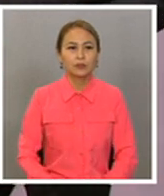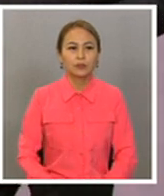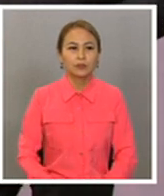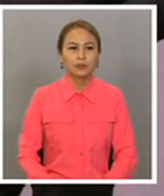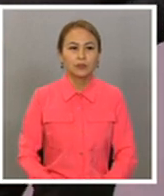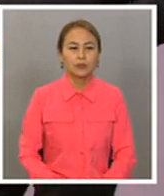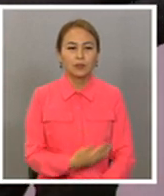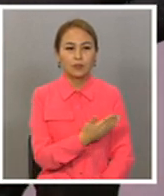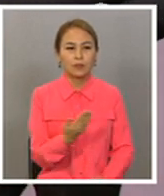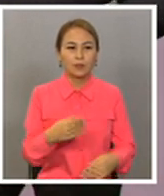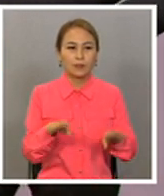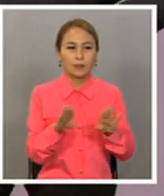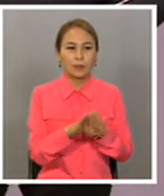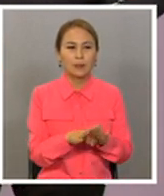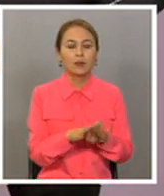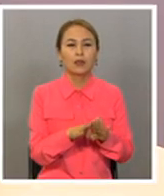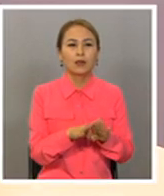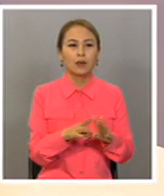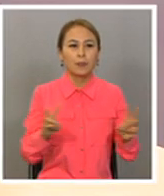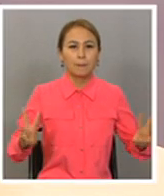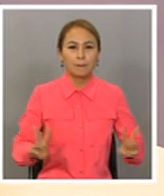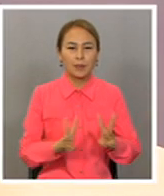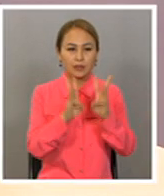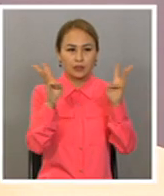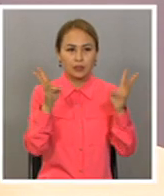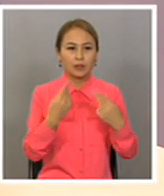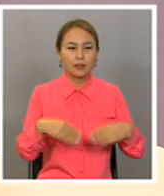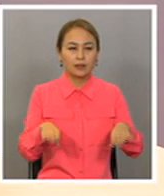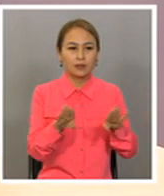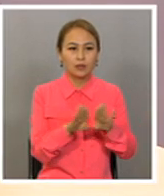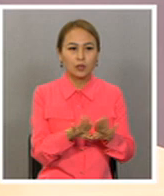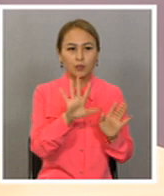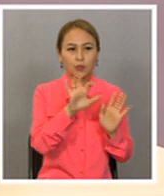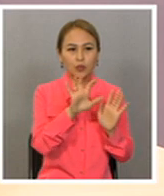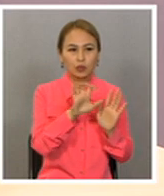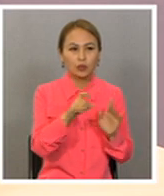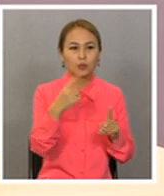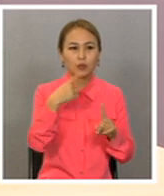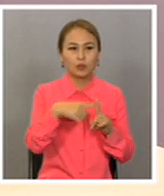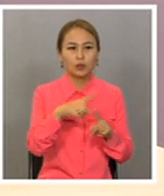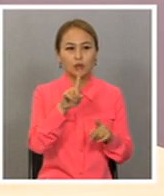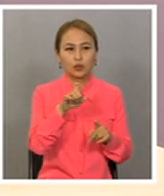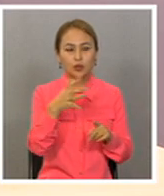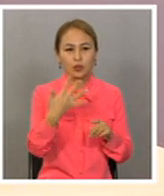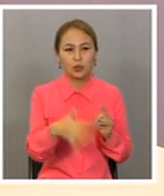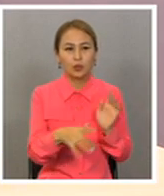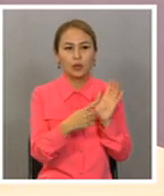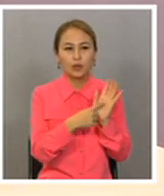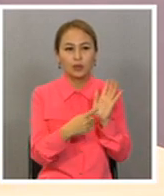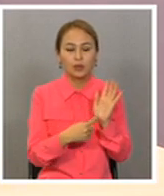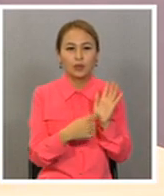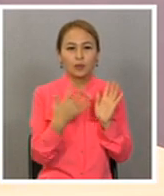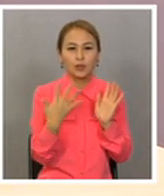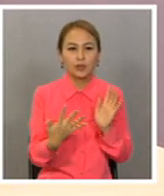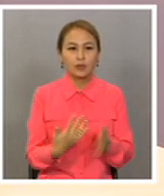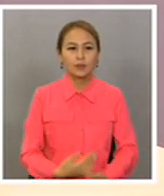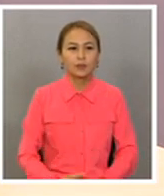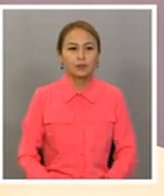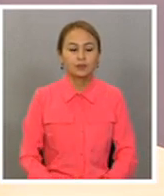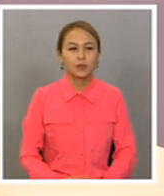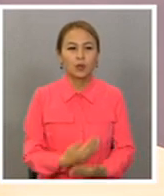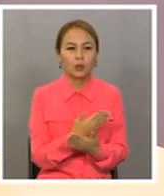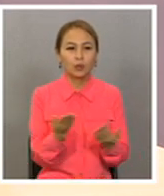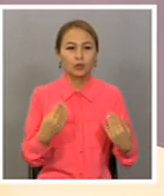Бұл бәйтерек монументі екен. Енді 500 бен 150-дің қосындысын 5-ге бөлеміз. Ол